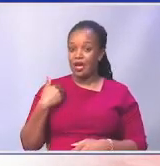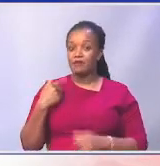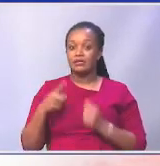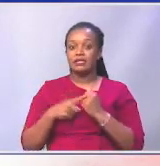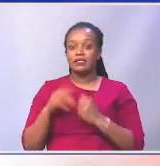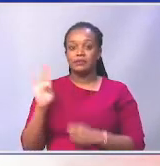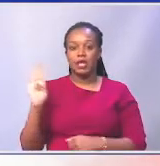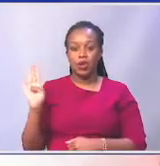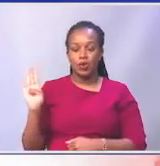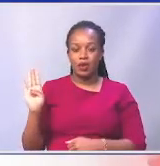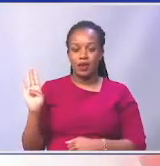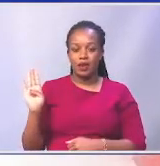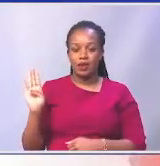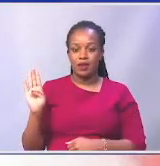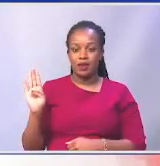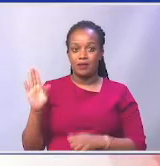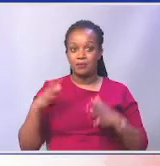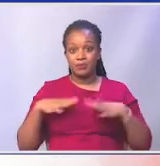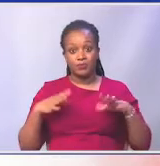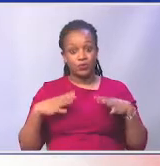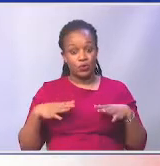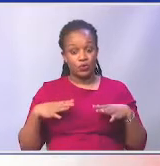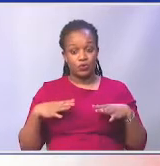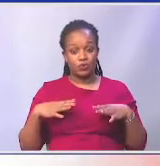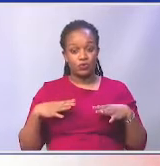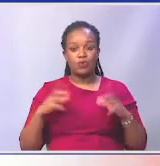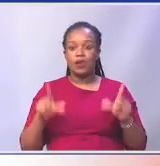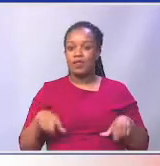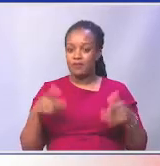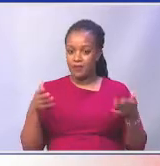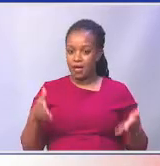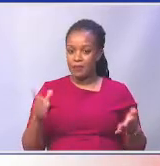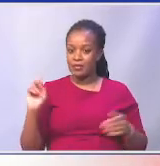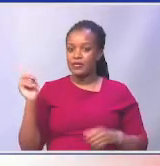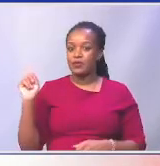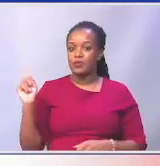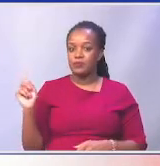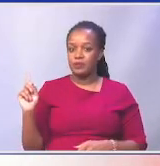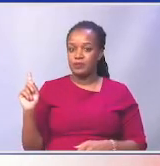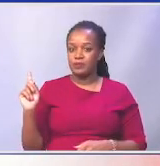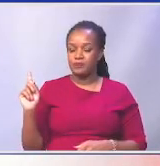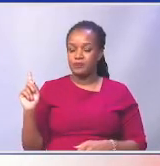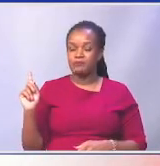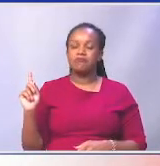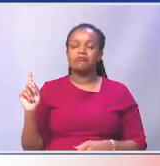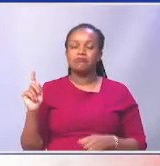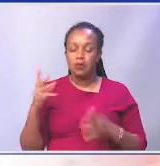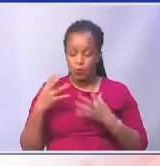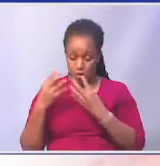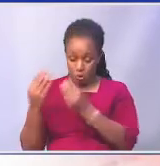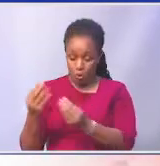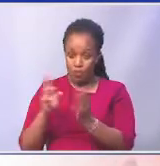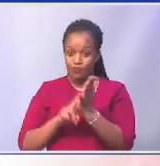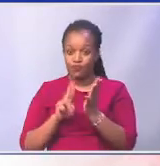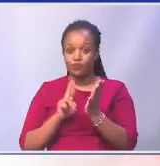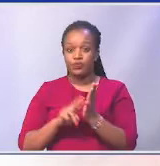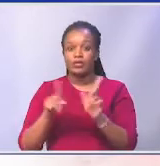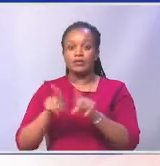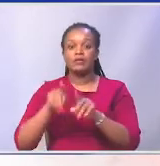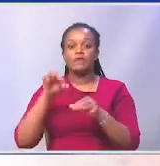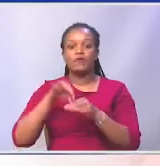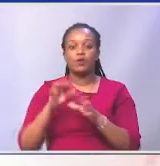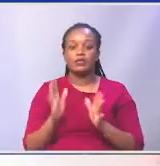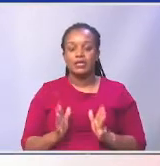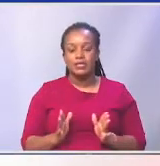6 million people who live in Nairobi. Let us go and register as voters. That